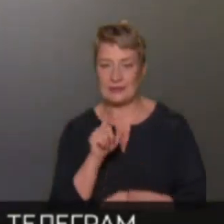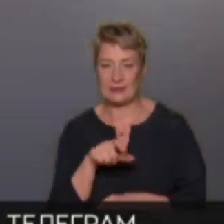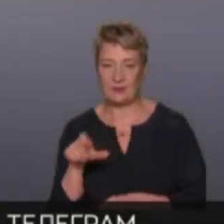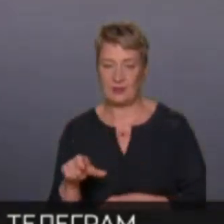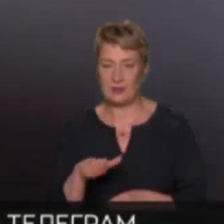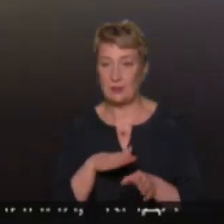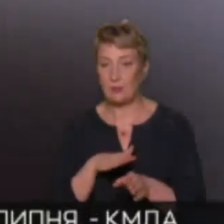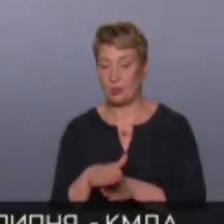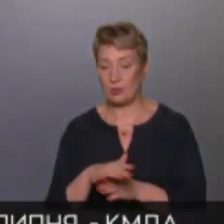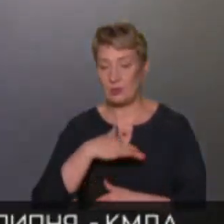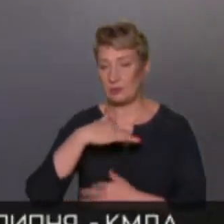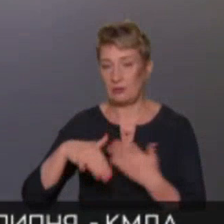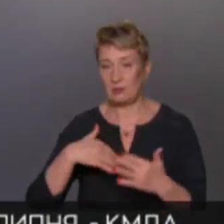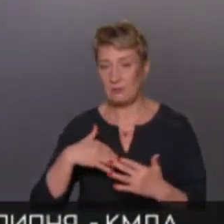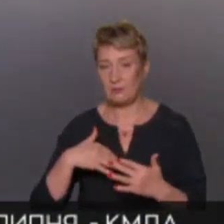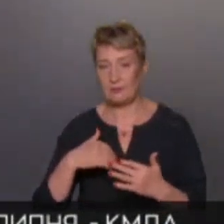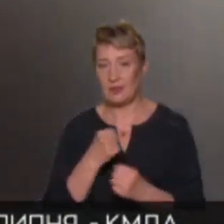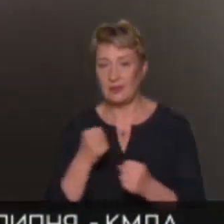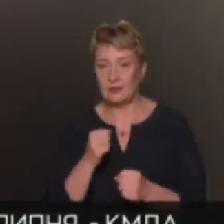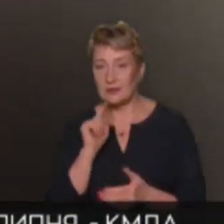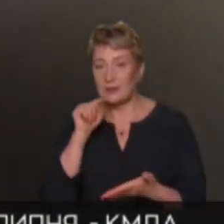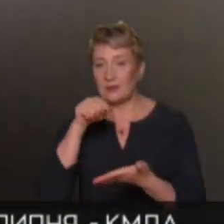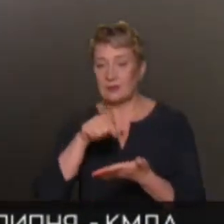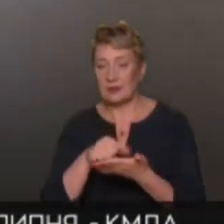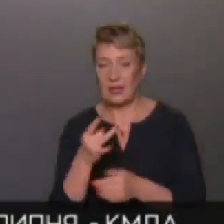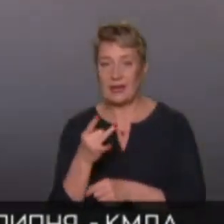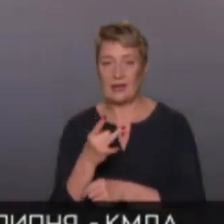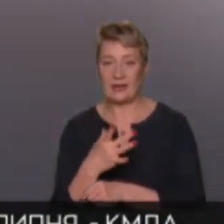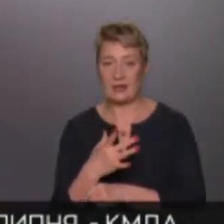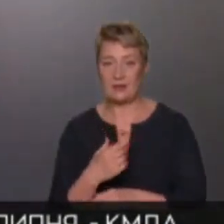Повний треш. Тільки що ракета пролетіла, витяг своїм людей.